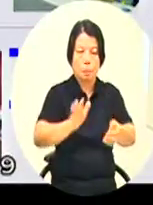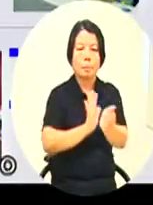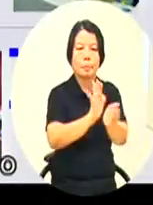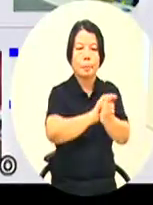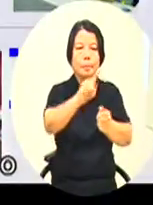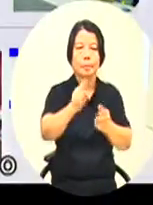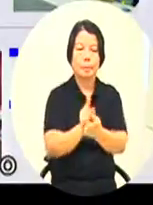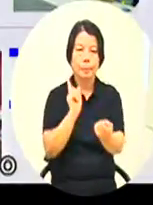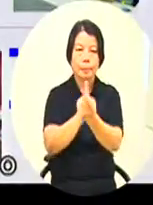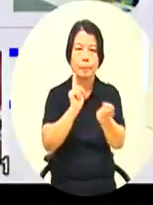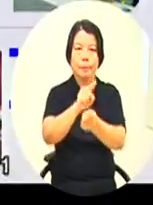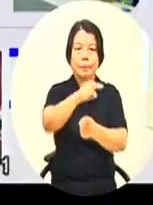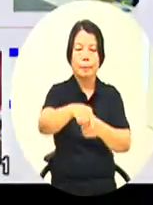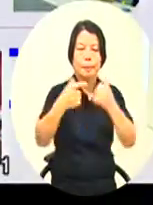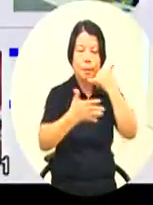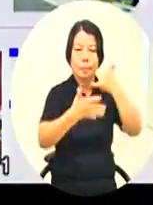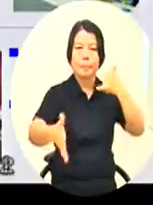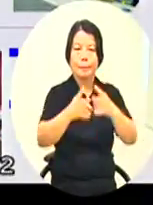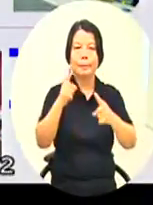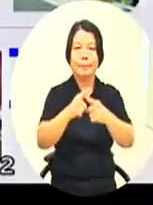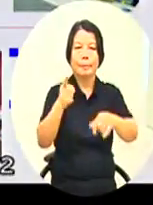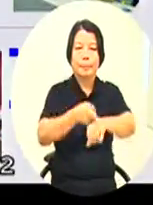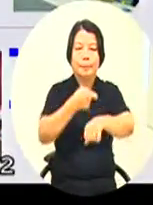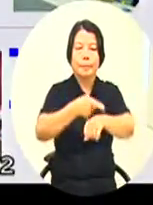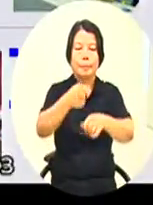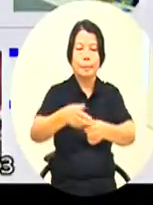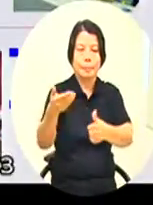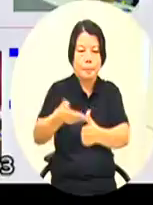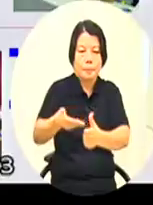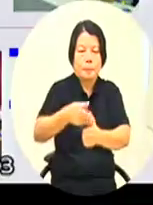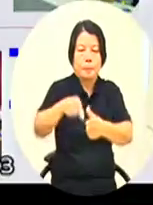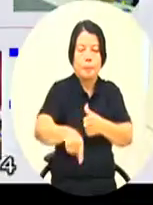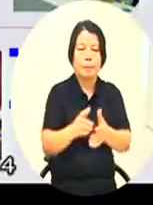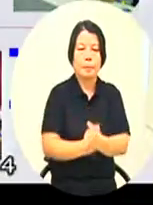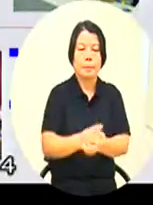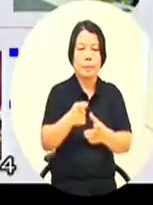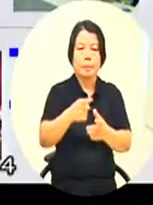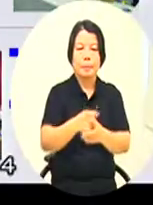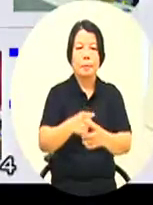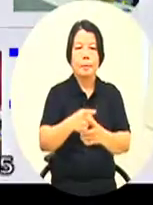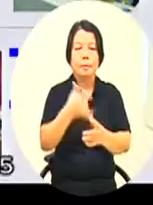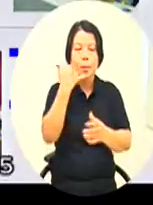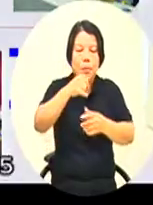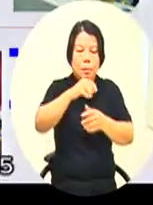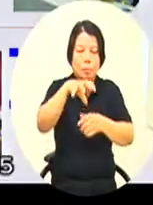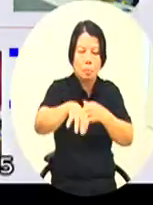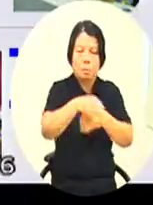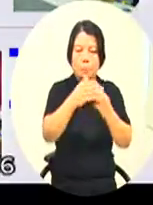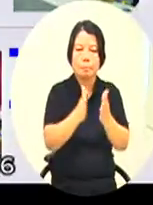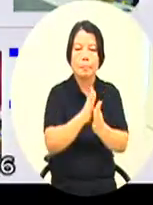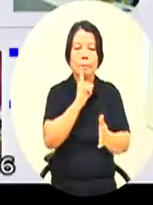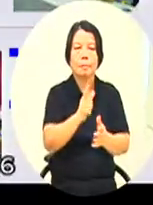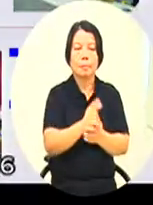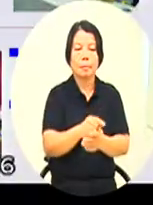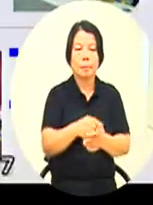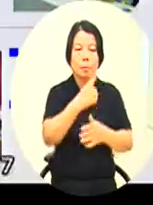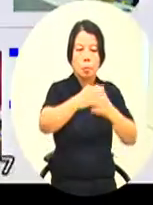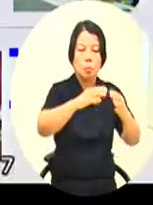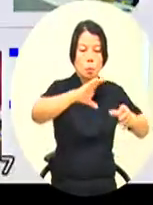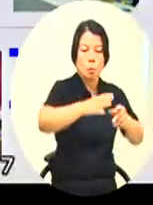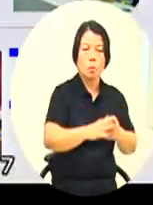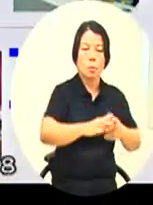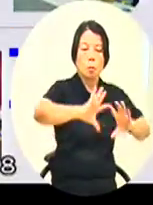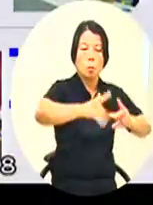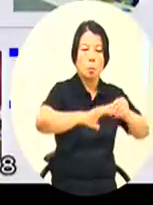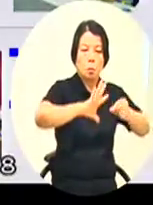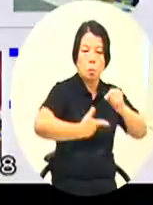海洋，为未来准备海洋人才，那旗津真的是一个天生的海洋教育的一个园地，所以一所国中跟三所国